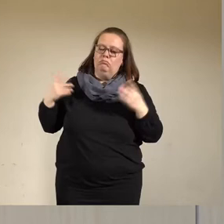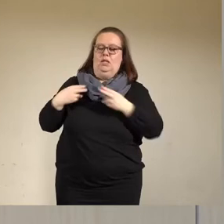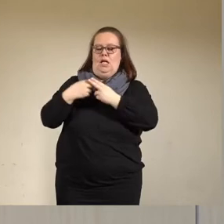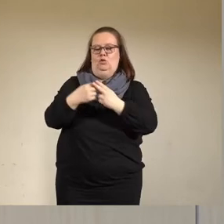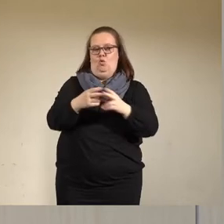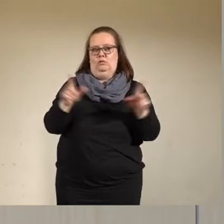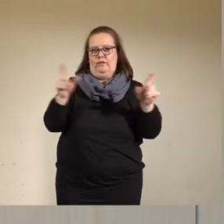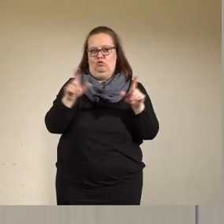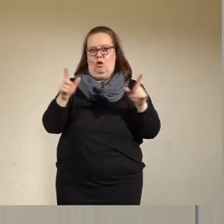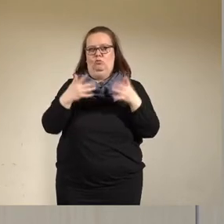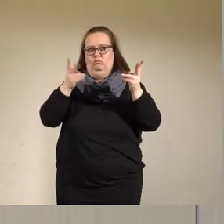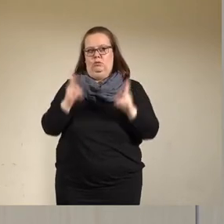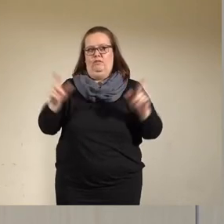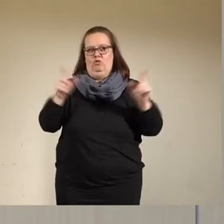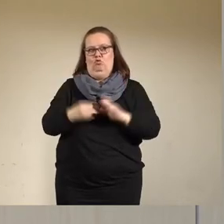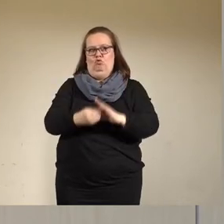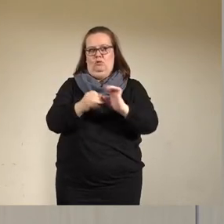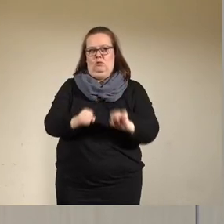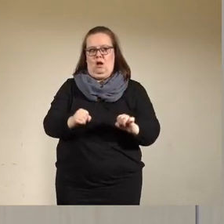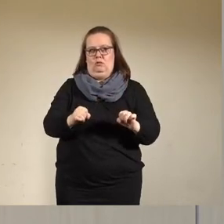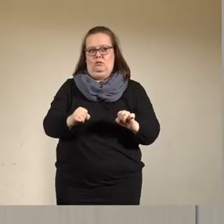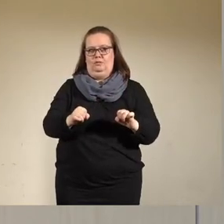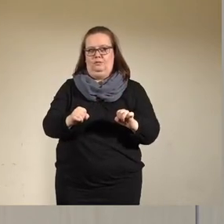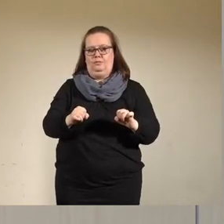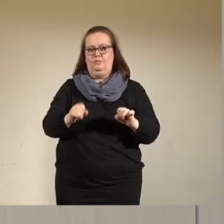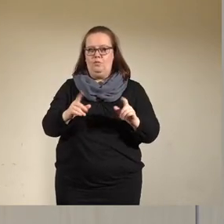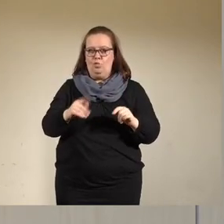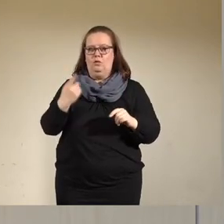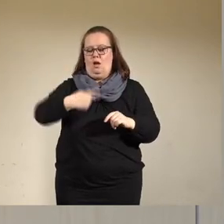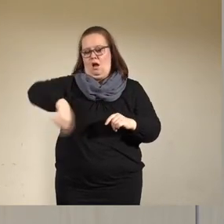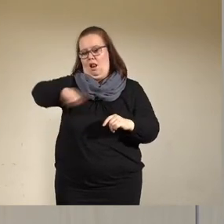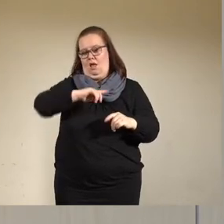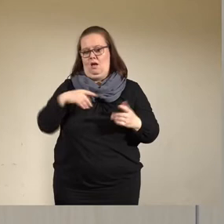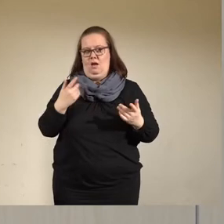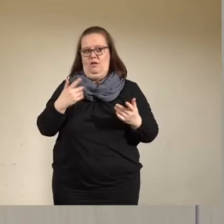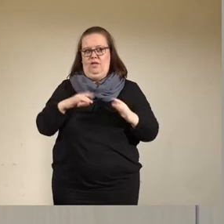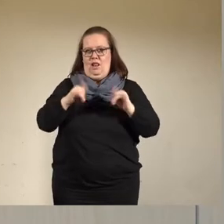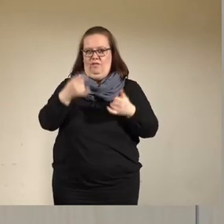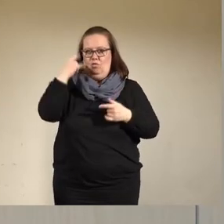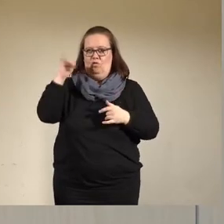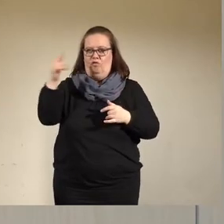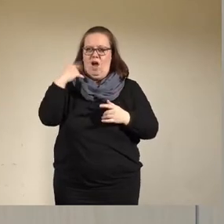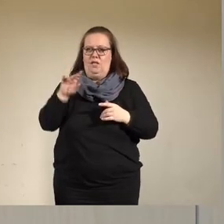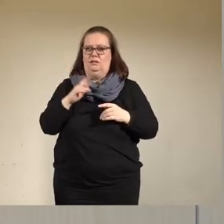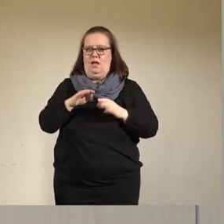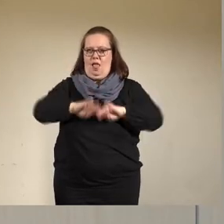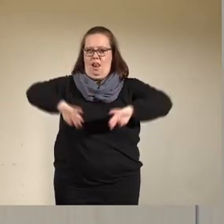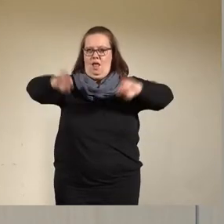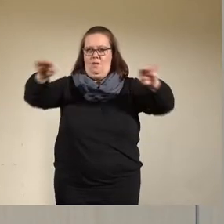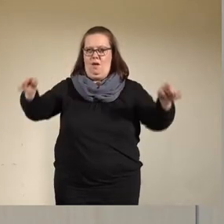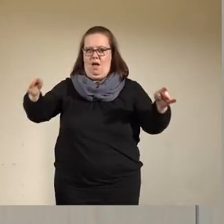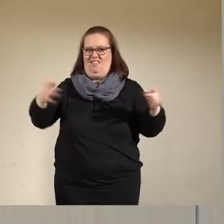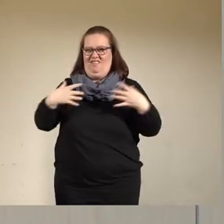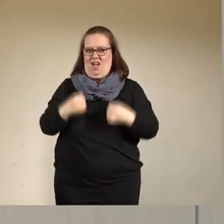Stadt prägende Veranstaltungen unterstützen zu können. Sie haben alle den Hilferuf des Elbhangfestes gesehen.